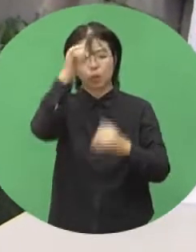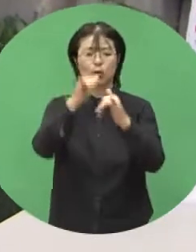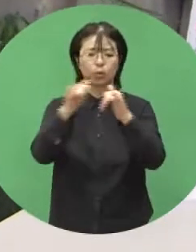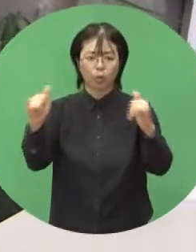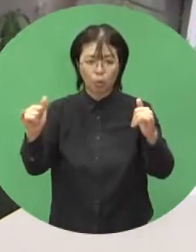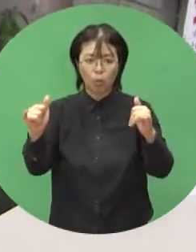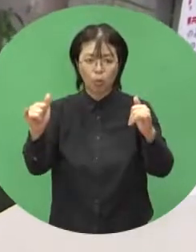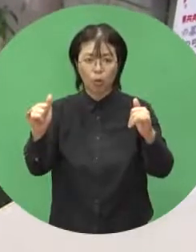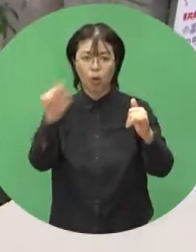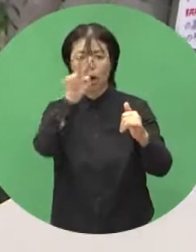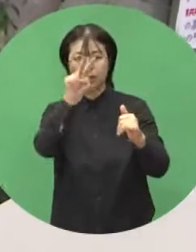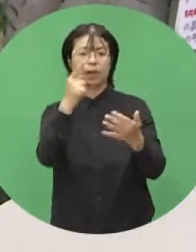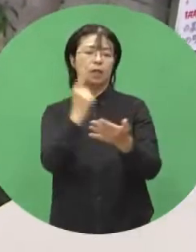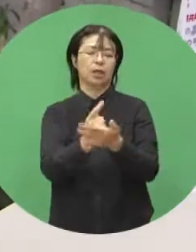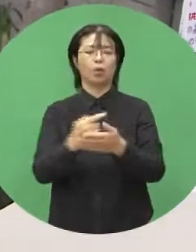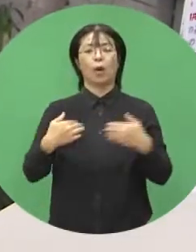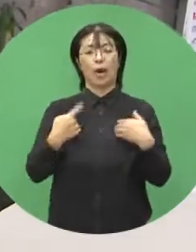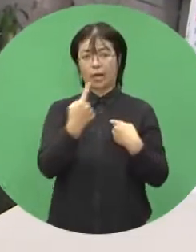た目でわからないので、